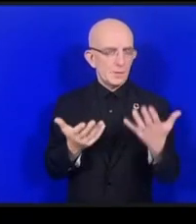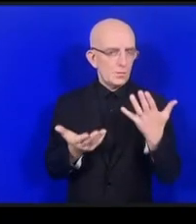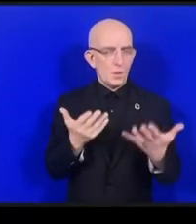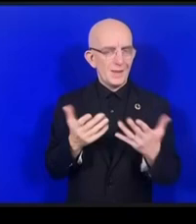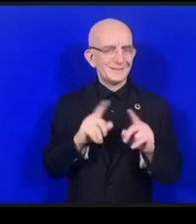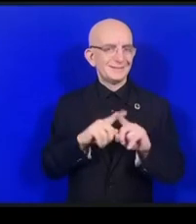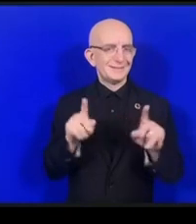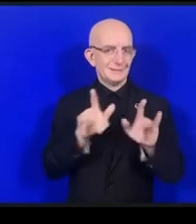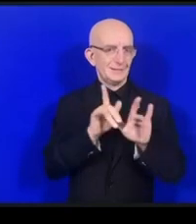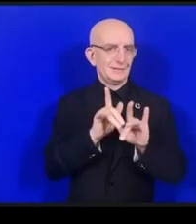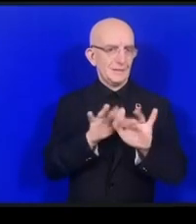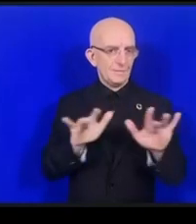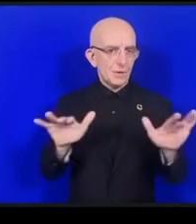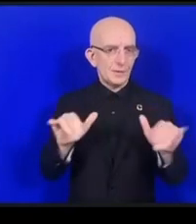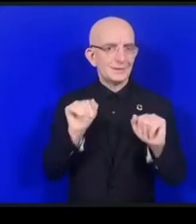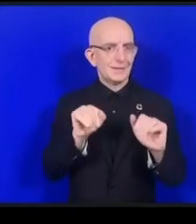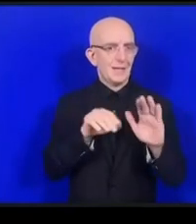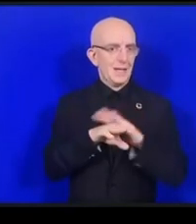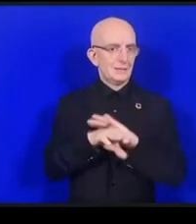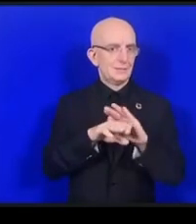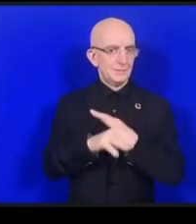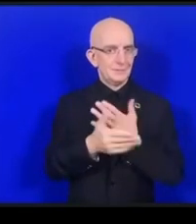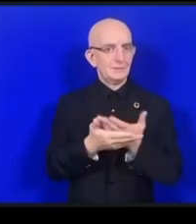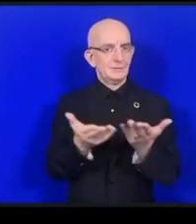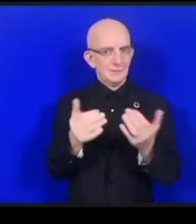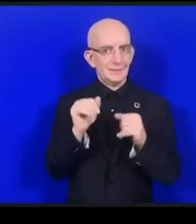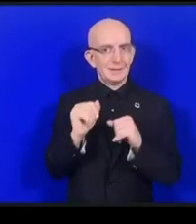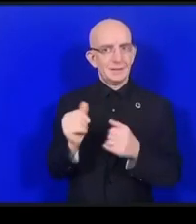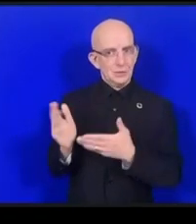и когда мы говорим о цифровом